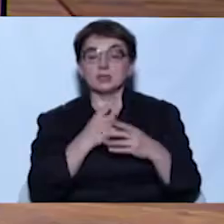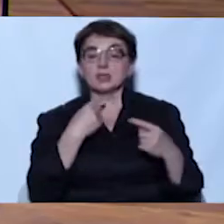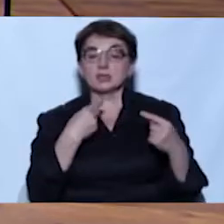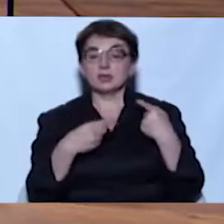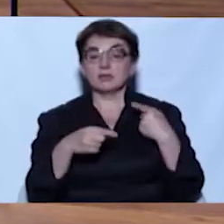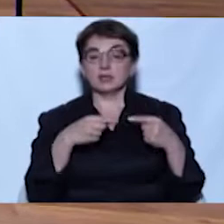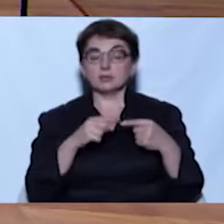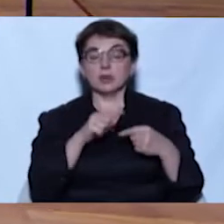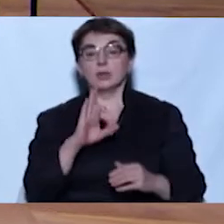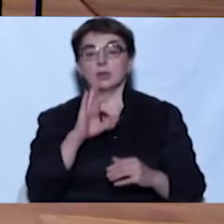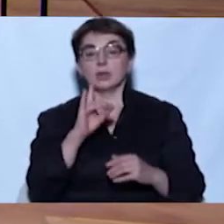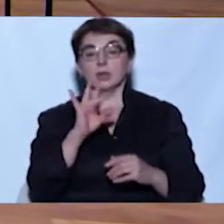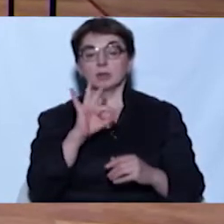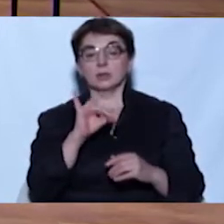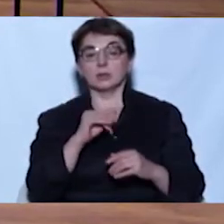არაერთგვაროვანია. ქერქი